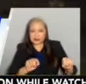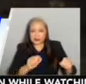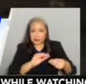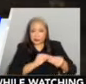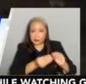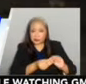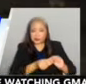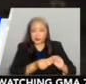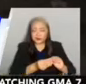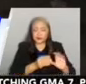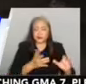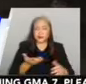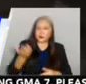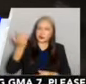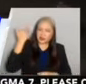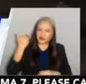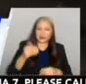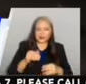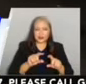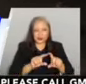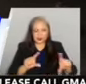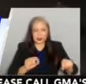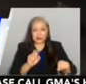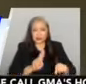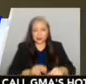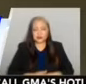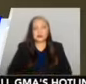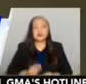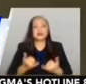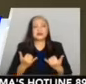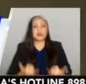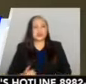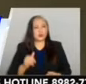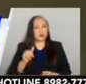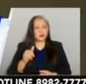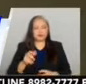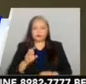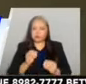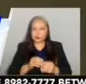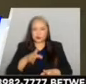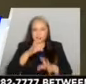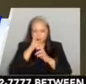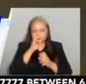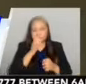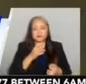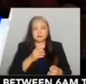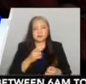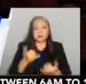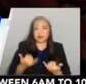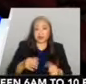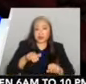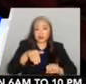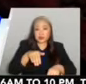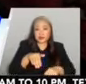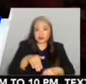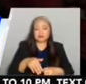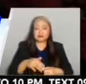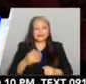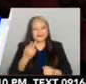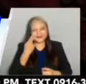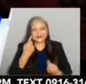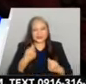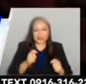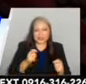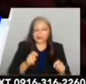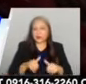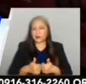plaka. Dahil mas mahigpit nang ipatutupad ang polisiya, didiskarte raw muna ang mga driver na amin nakausap. Tago-tago muna tayo, baka